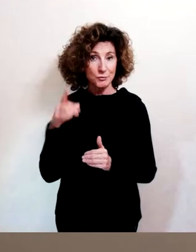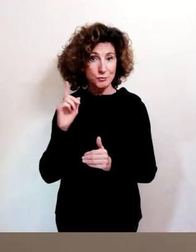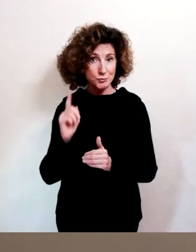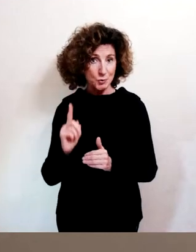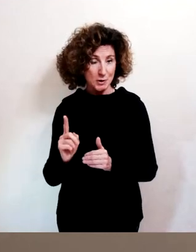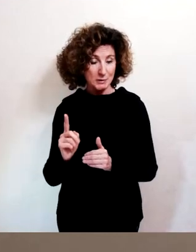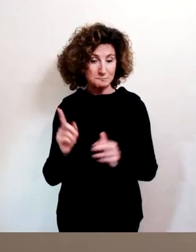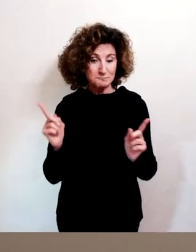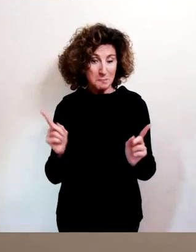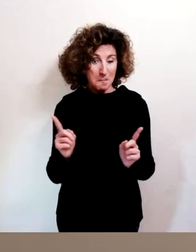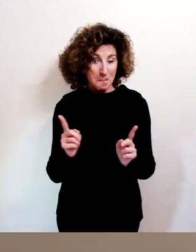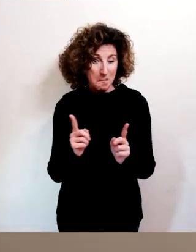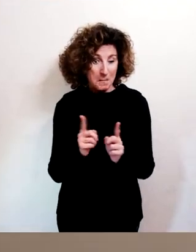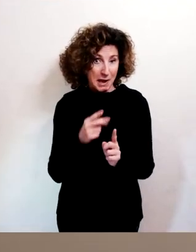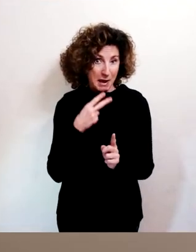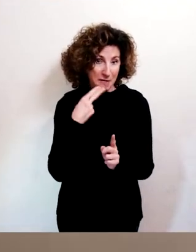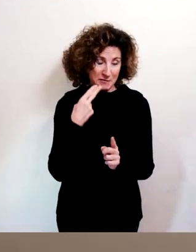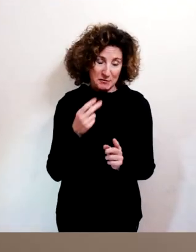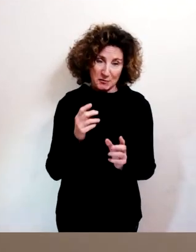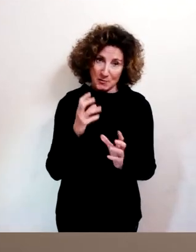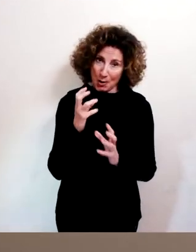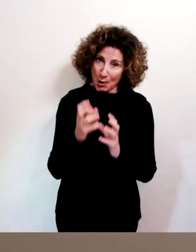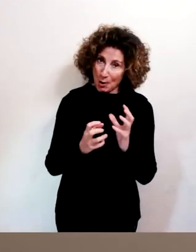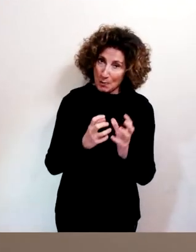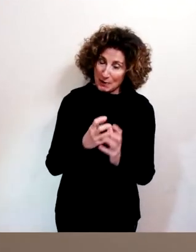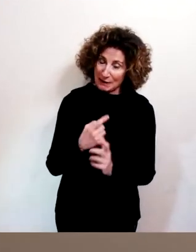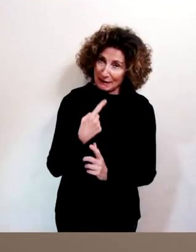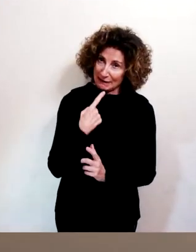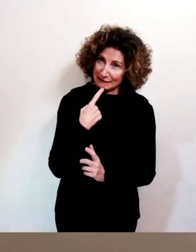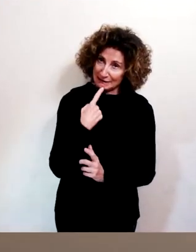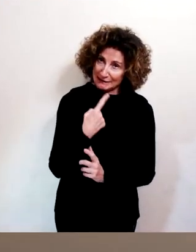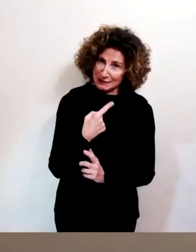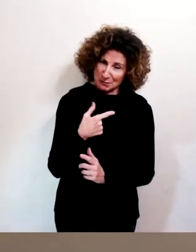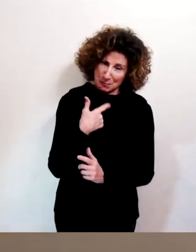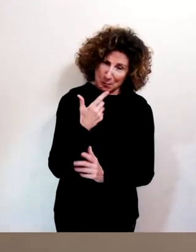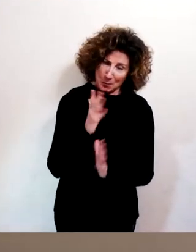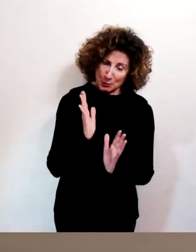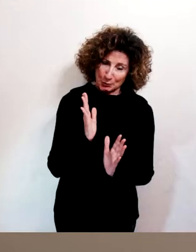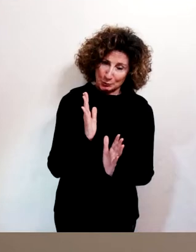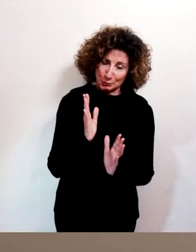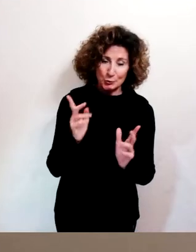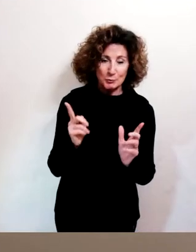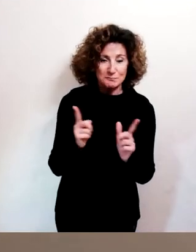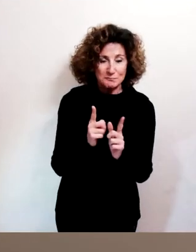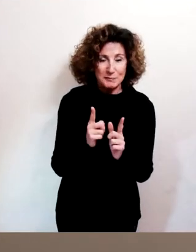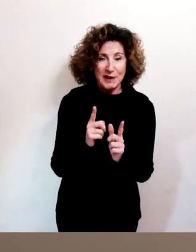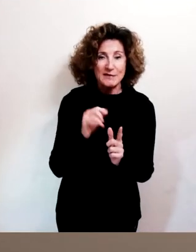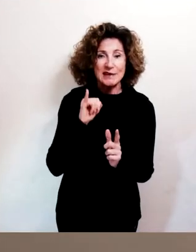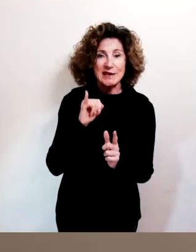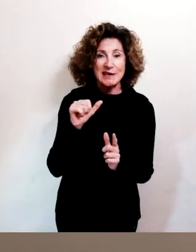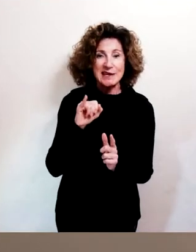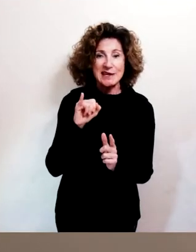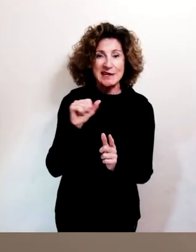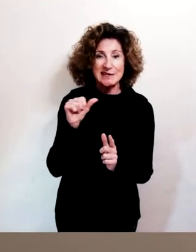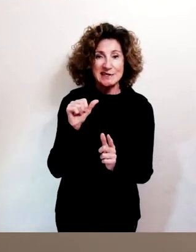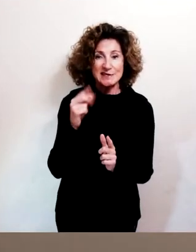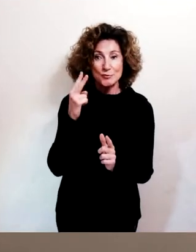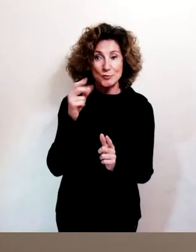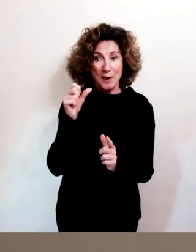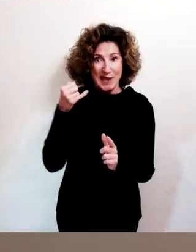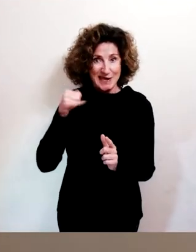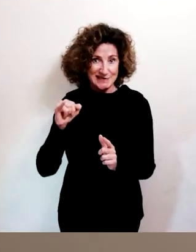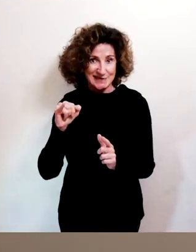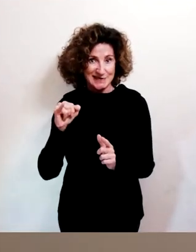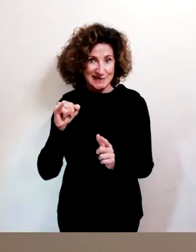allora è l'acronimo è complesso a dirlo è anche poco gradevole perché l'acronimo e isis però con